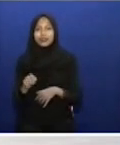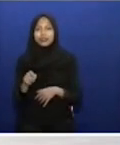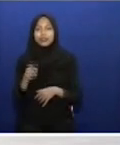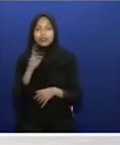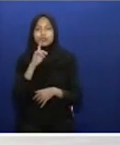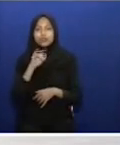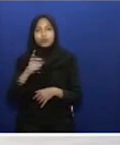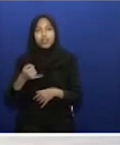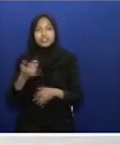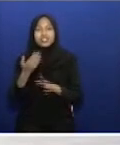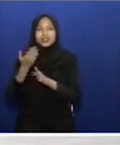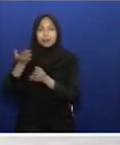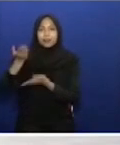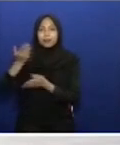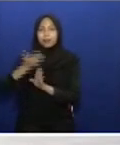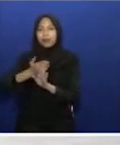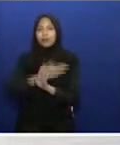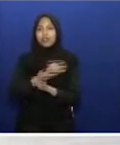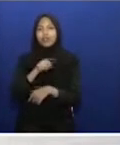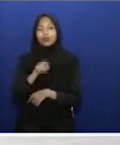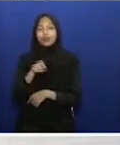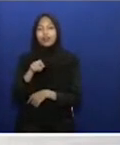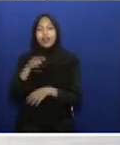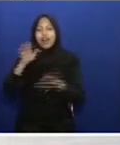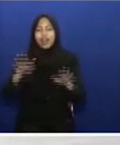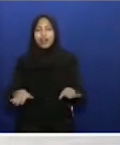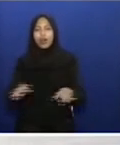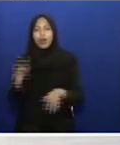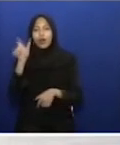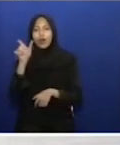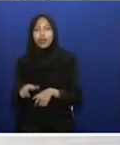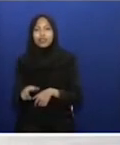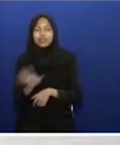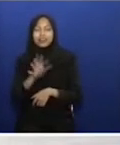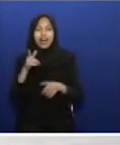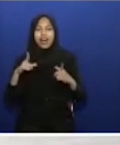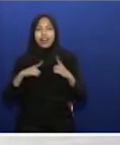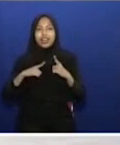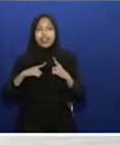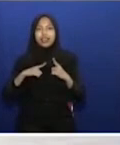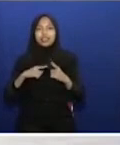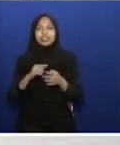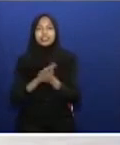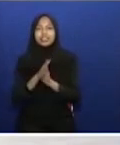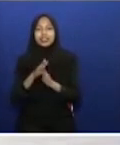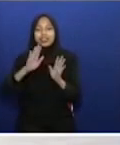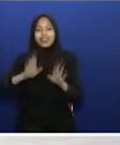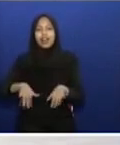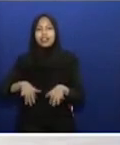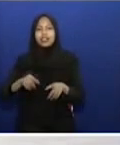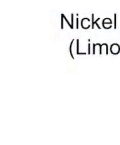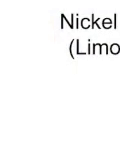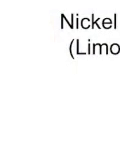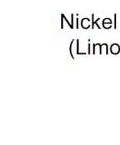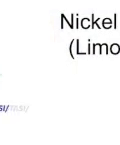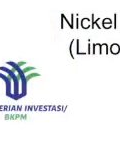Solo. Jadi gak perlu ragu kalian. Nah, kemudian adik-adik semua, sekarang kita larang ekspor